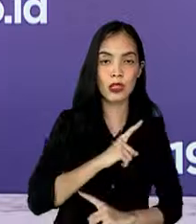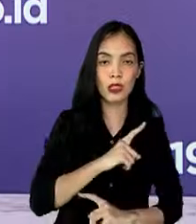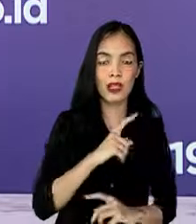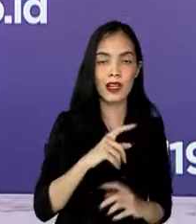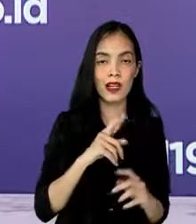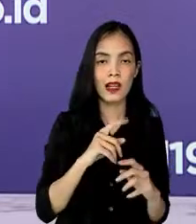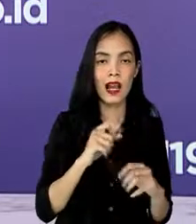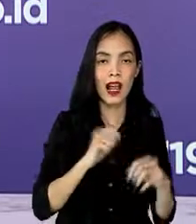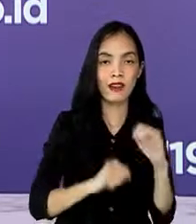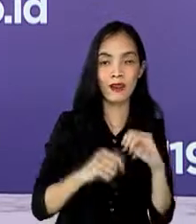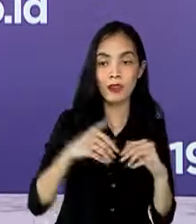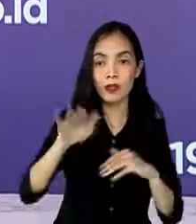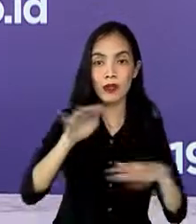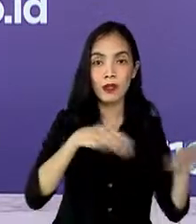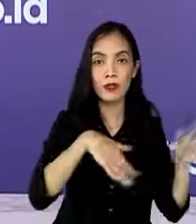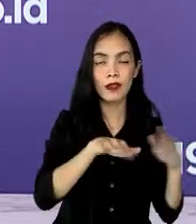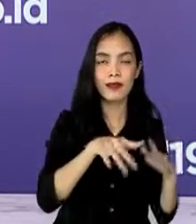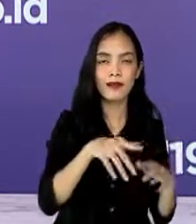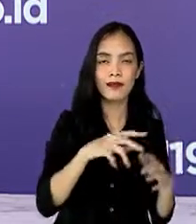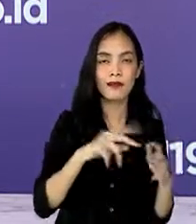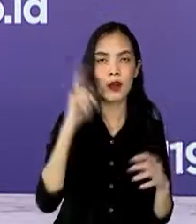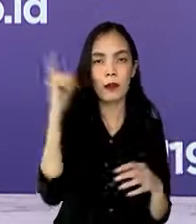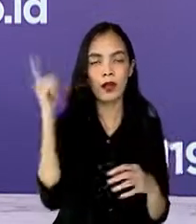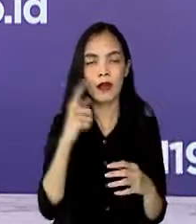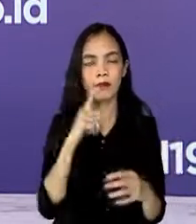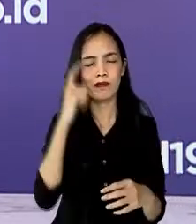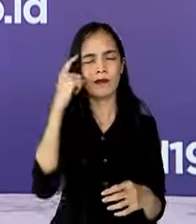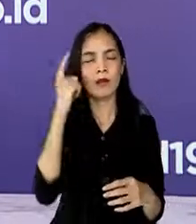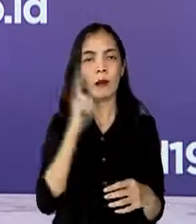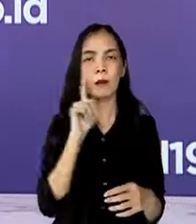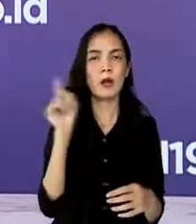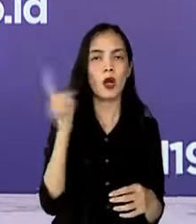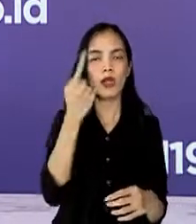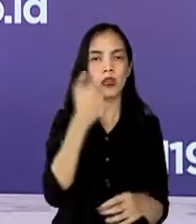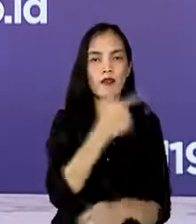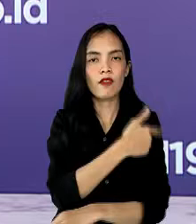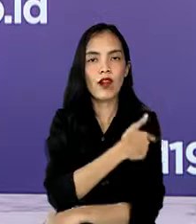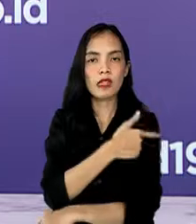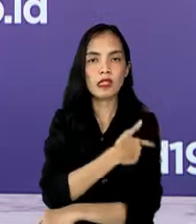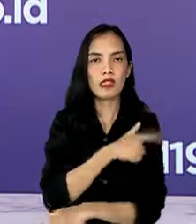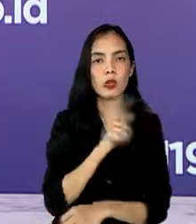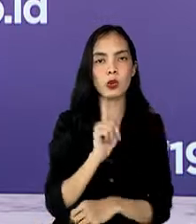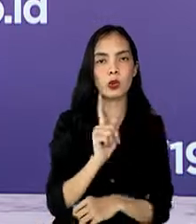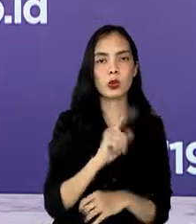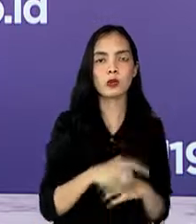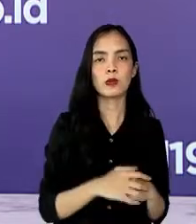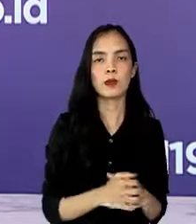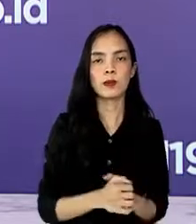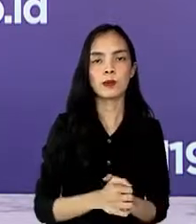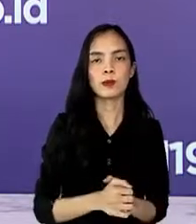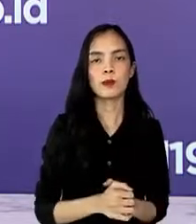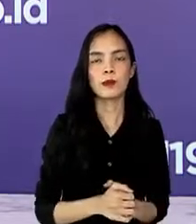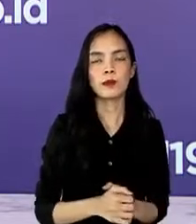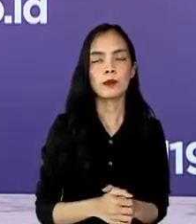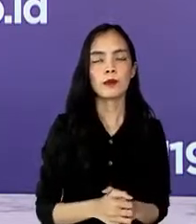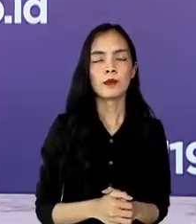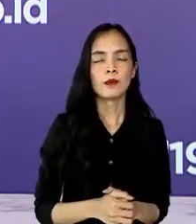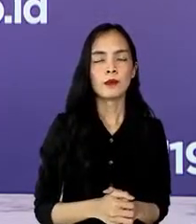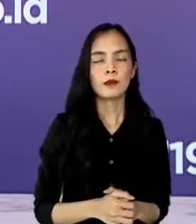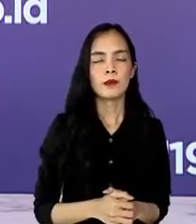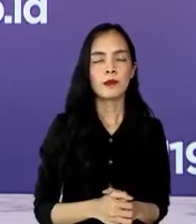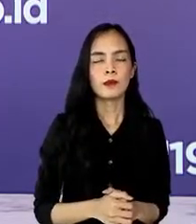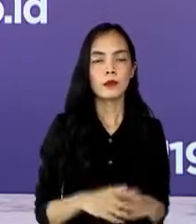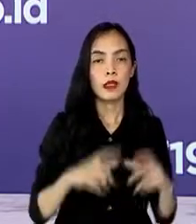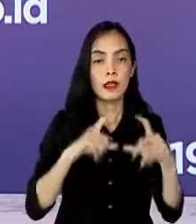nasional menjadi salah satu prioritas pemerintah dalam mengendalikan pandemic of 19 Hai sejauh ini